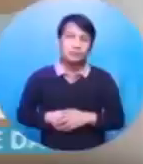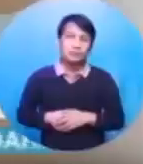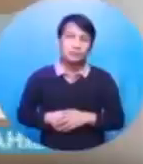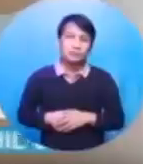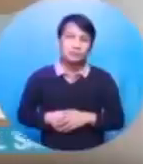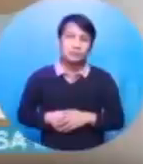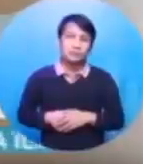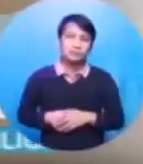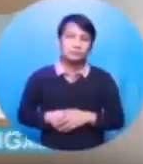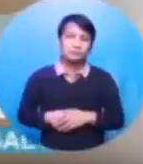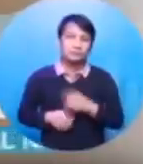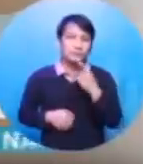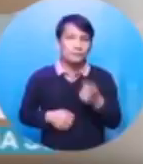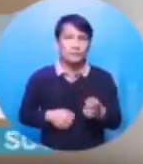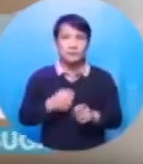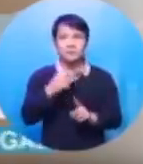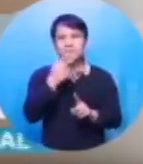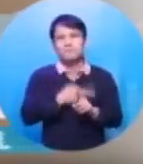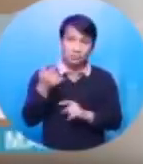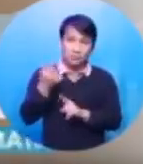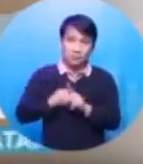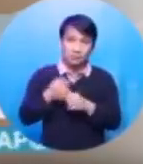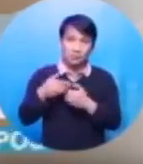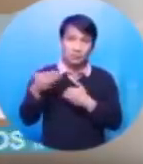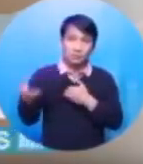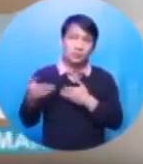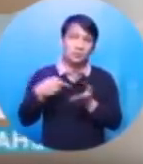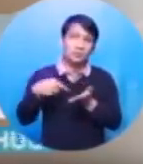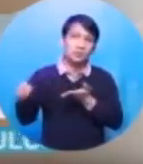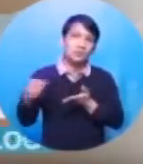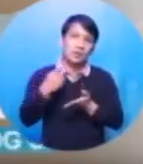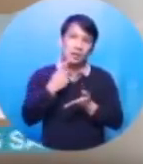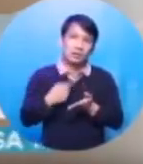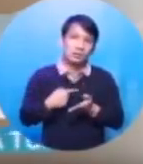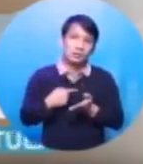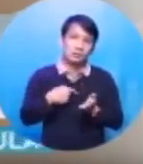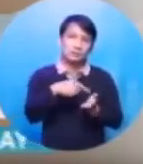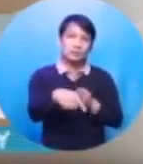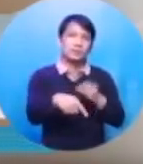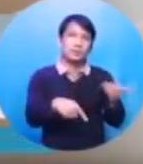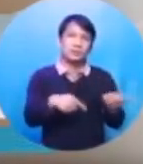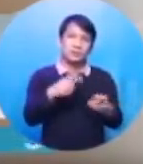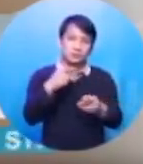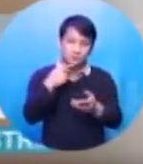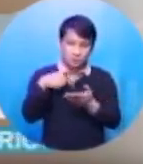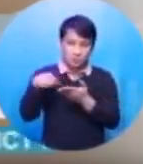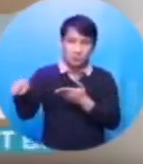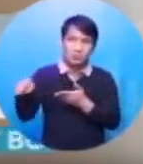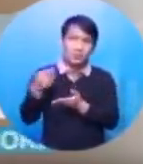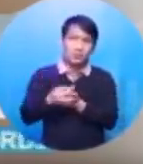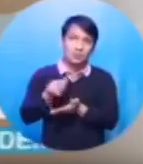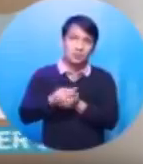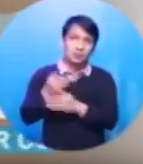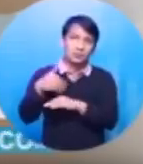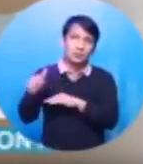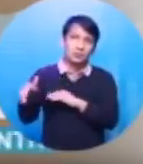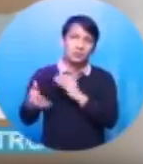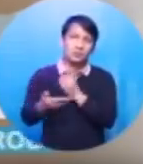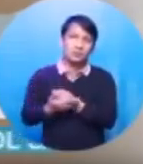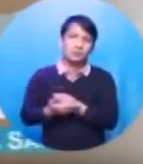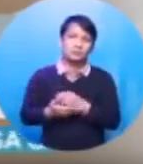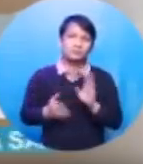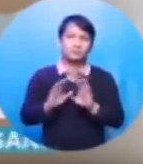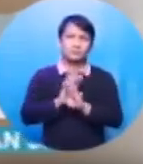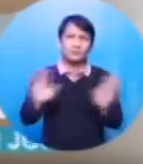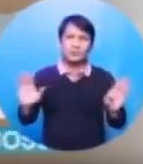Approve. May bayad po yung dalawang buwan po, sir. Yes, kasi binayaran ko yung sir. Nagbigay ako sa kanya ng pera, pambayad po. Kaya